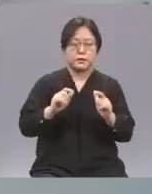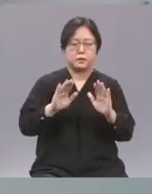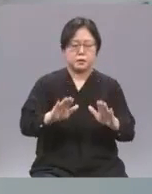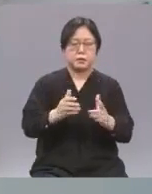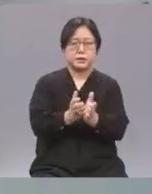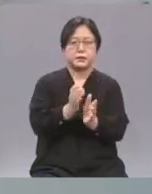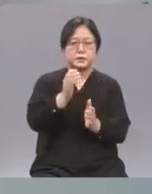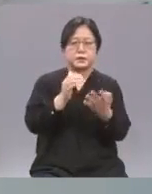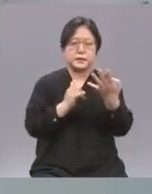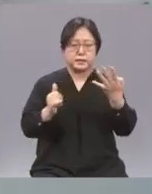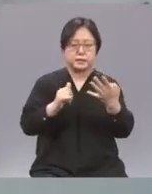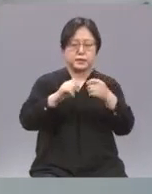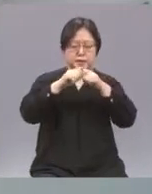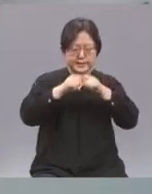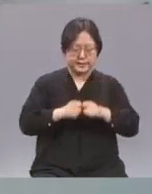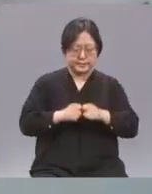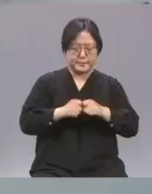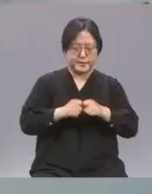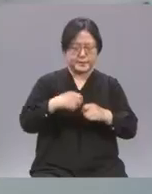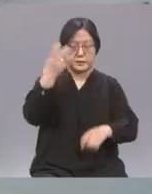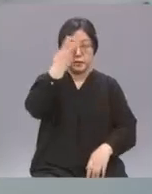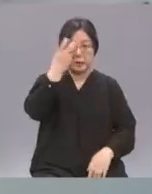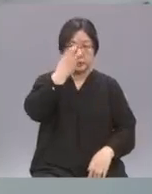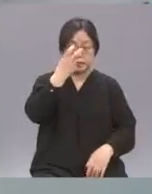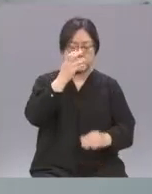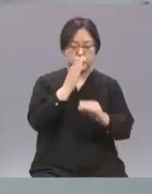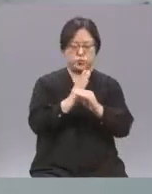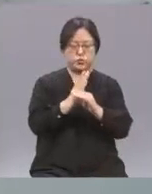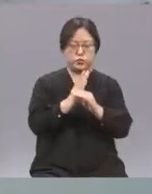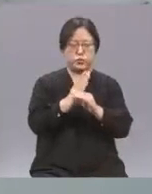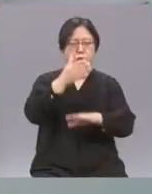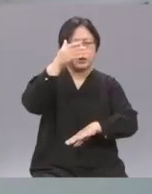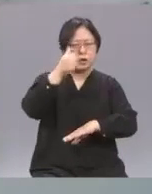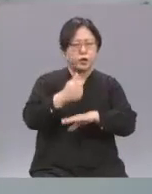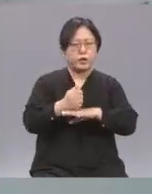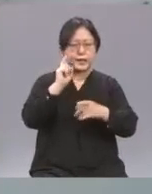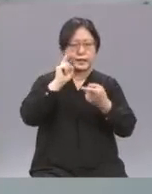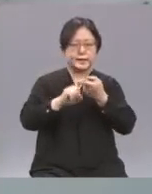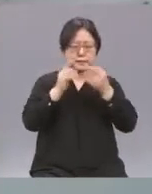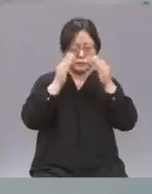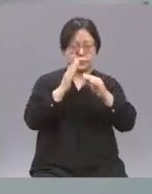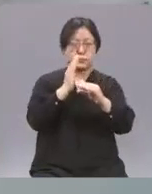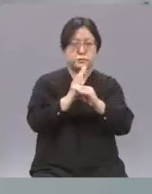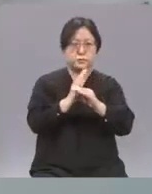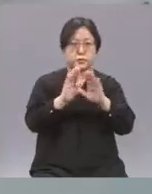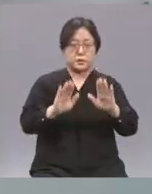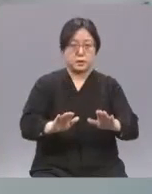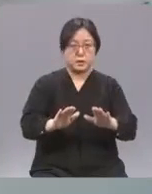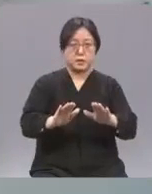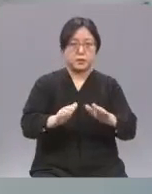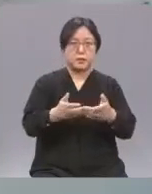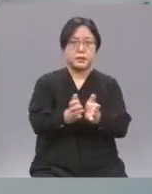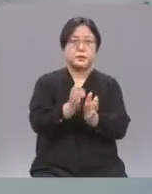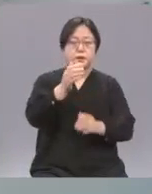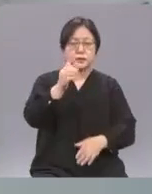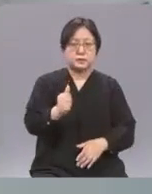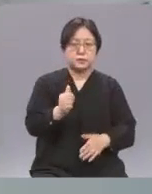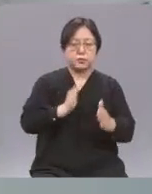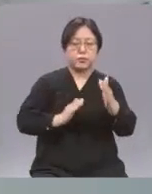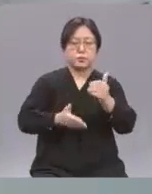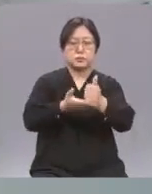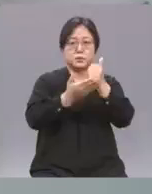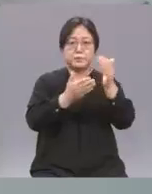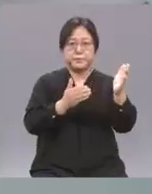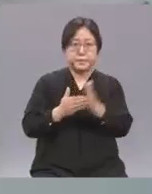현역 단체장 4명도 정밀 심사를 받고 있는 것으로 알려져 결과가 주목됩니다. 현역 단체장이 공천에서